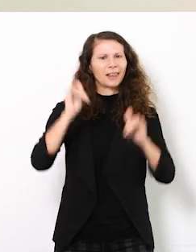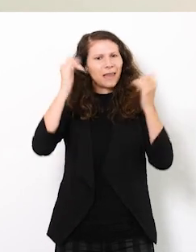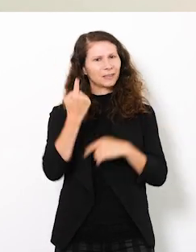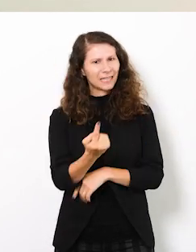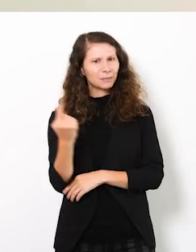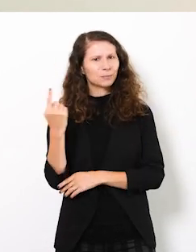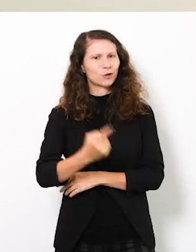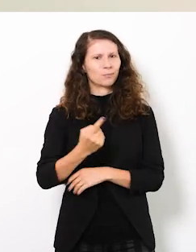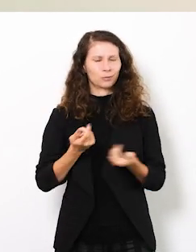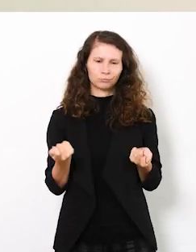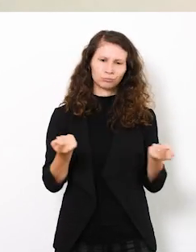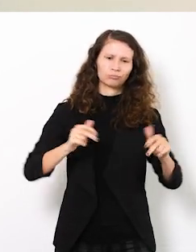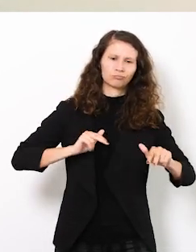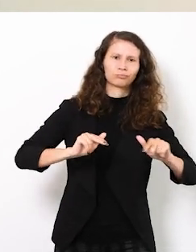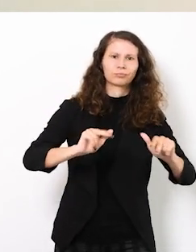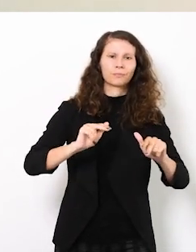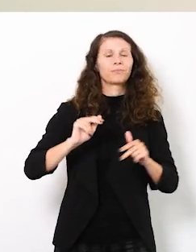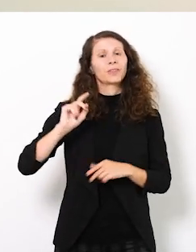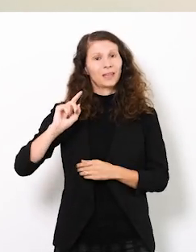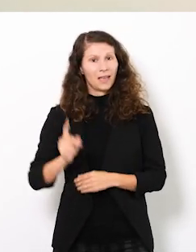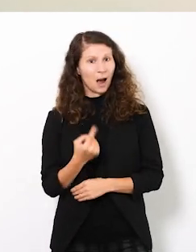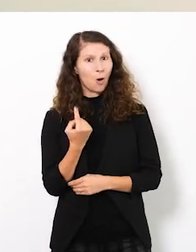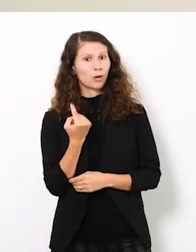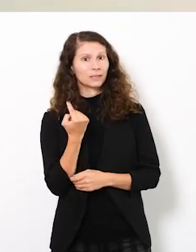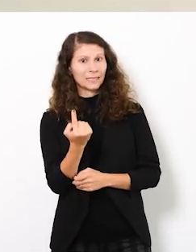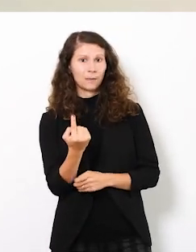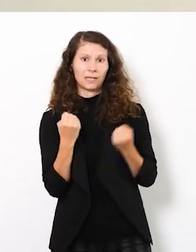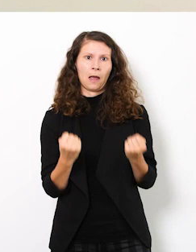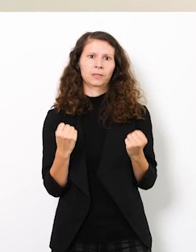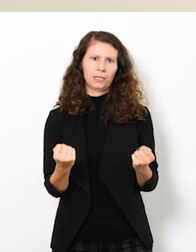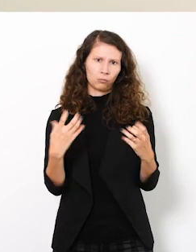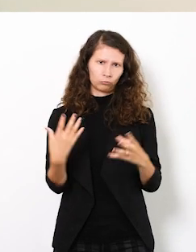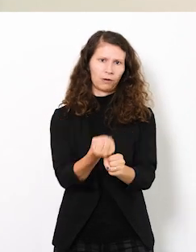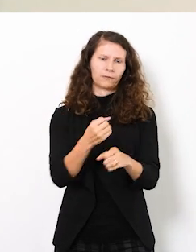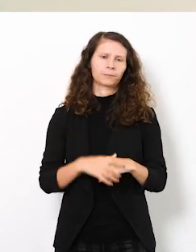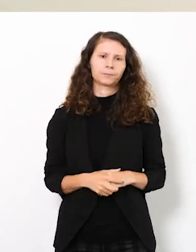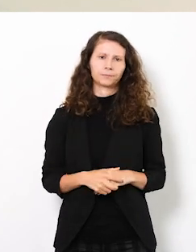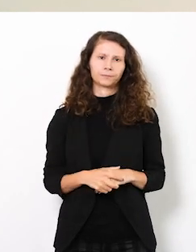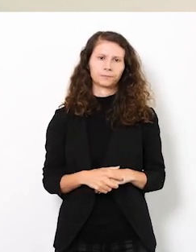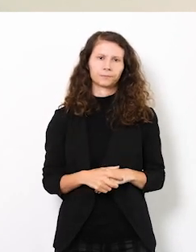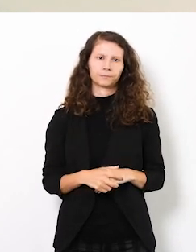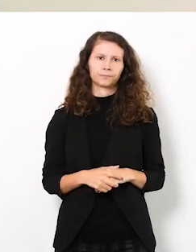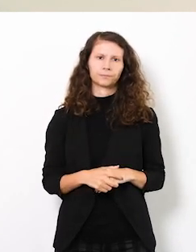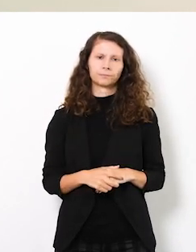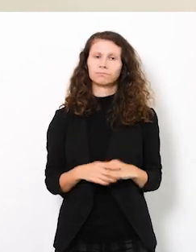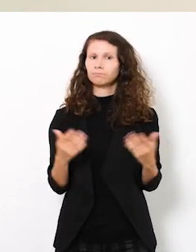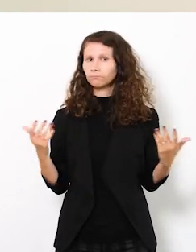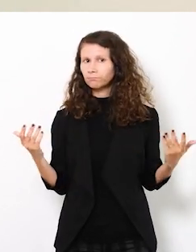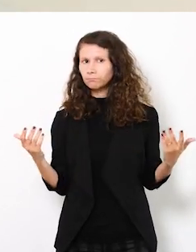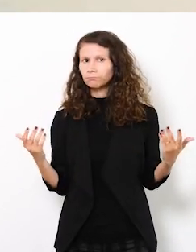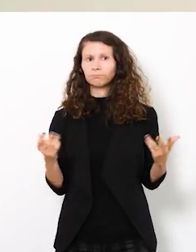führen, sondern auf der anderen Seite auch eine eigene Absicherung haben. Und im Grunde